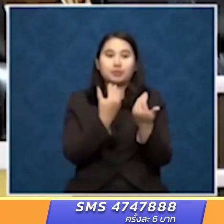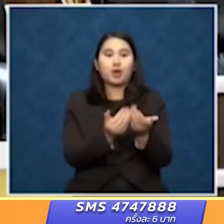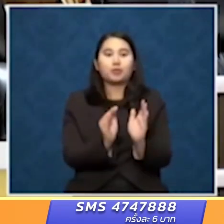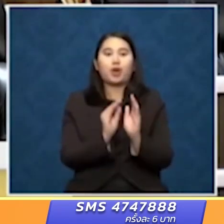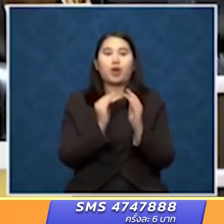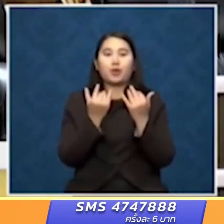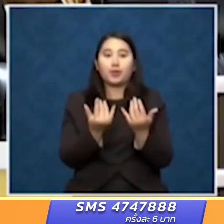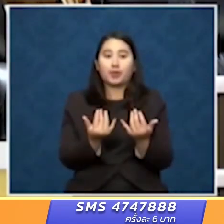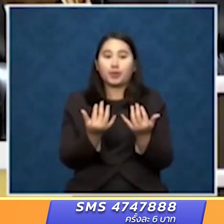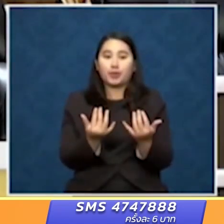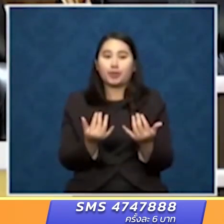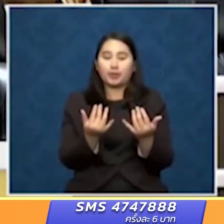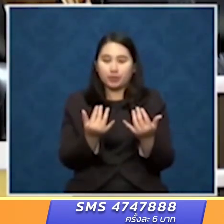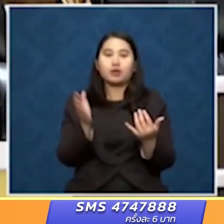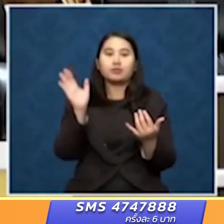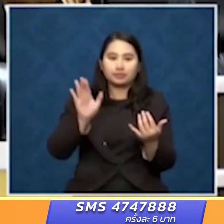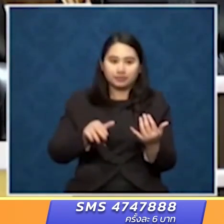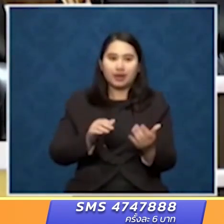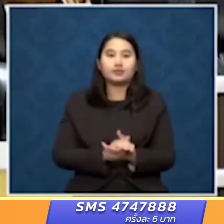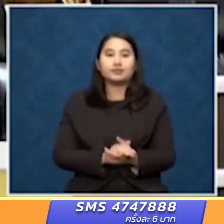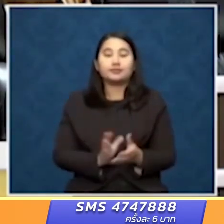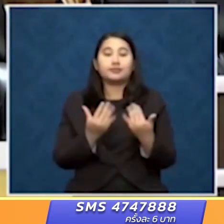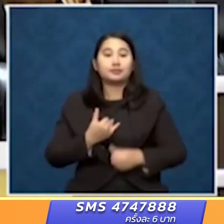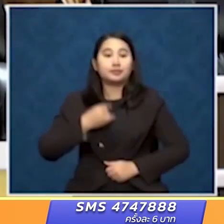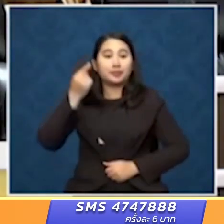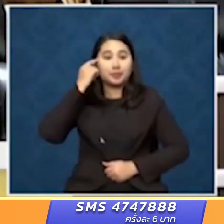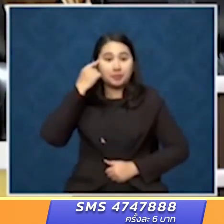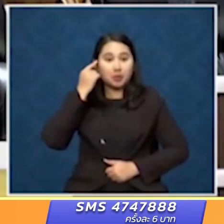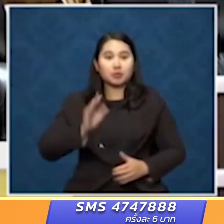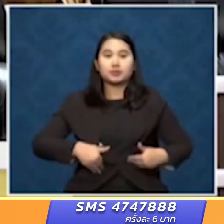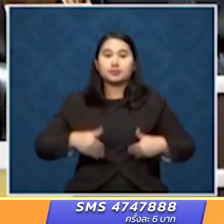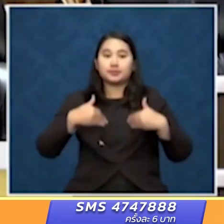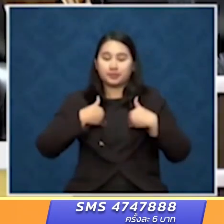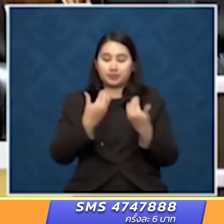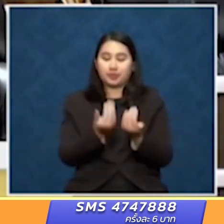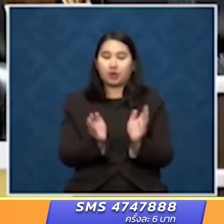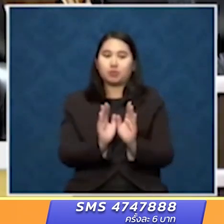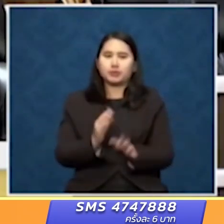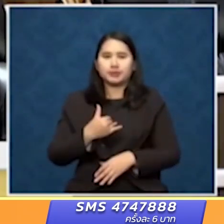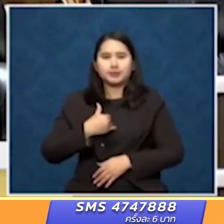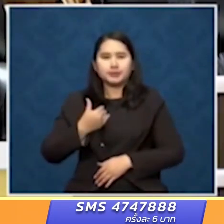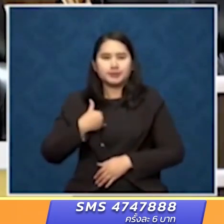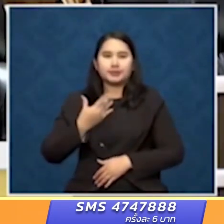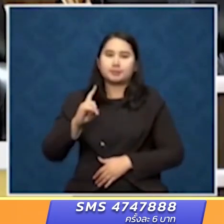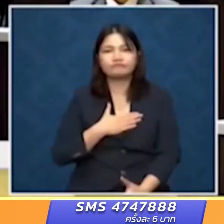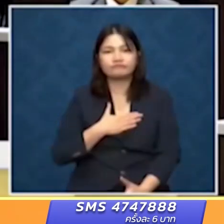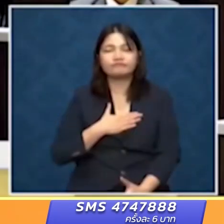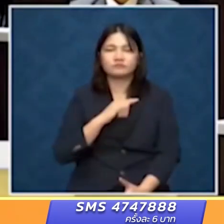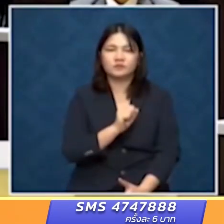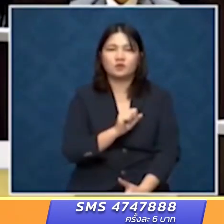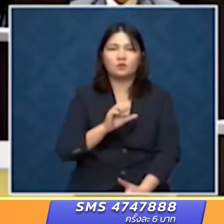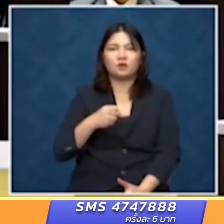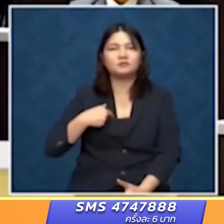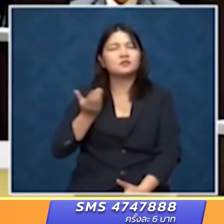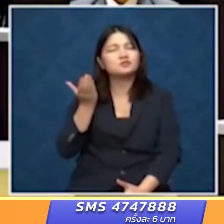อคอยการกลับมาของลูกหลานซึ่งตอนนี้ไม่ทราบแม้กระทั่งชะตาชีวิตของครอบครัวตัวเองค่ะขอบพระคุณค่ะท่านประธาน สลับ